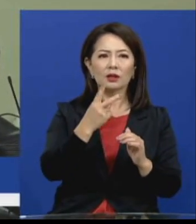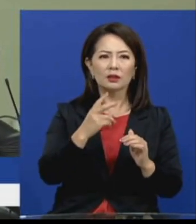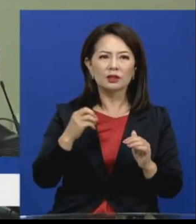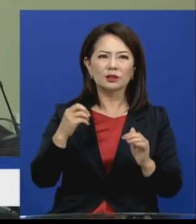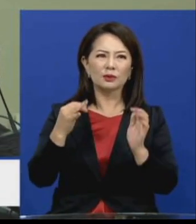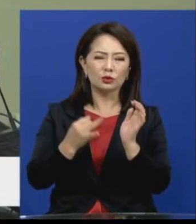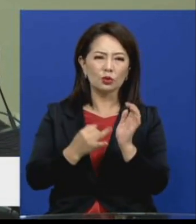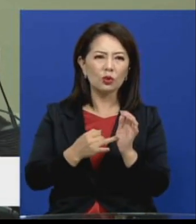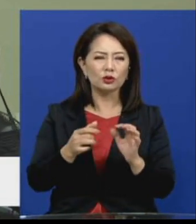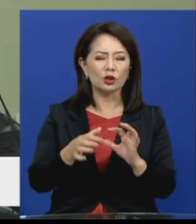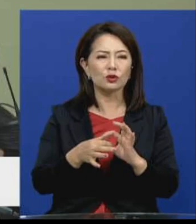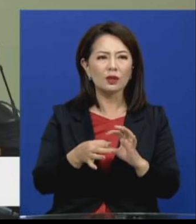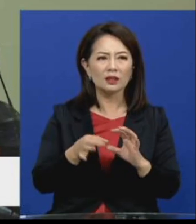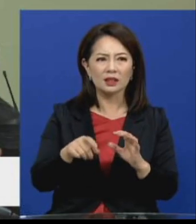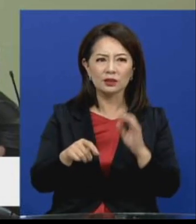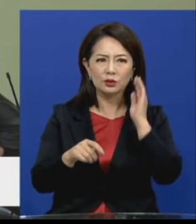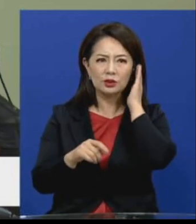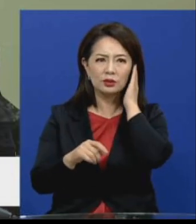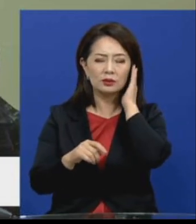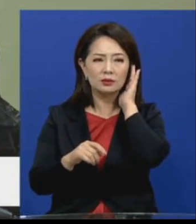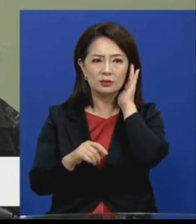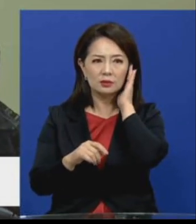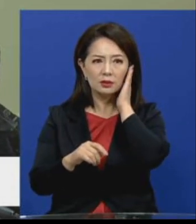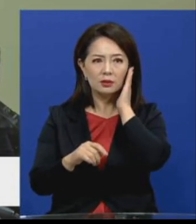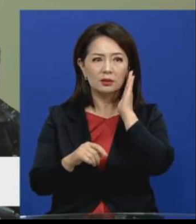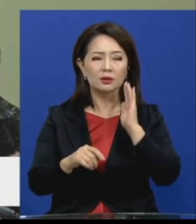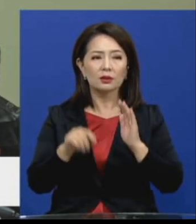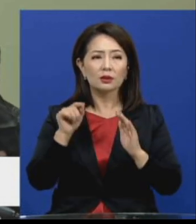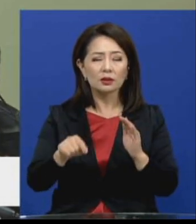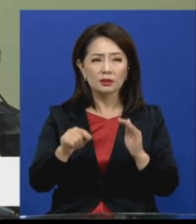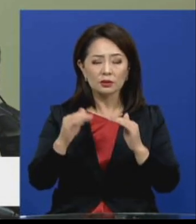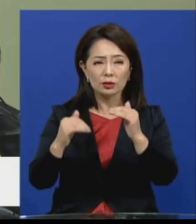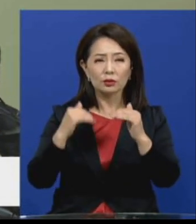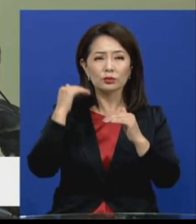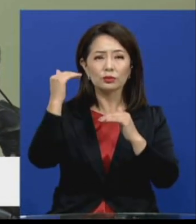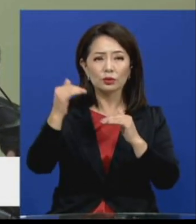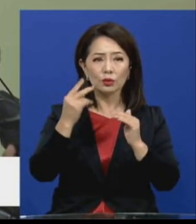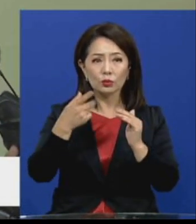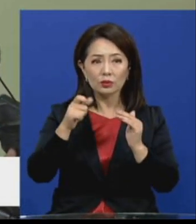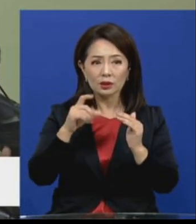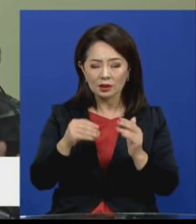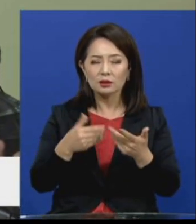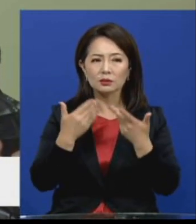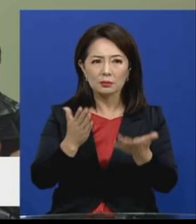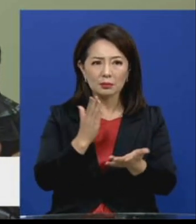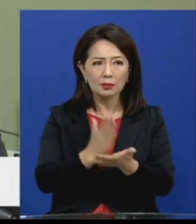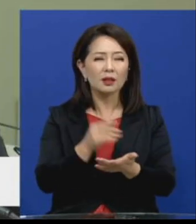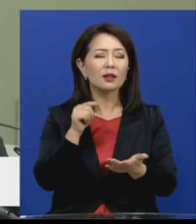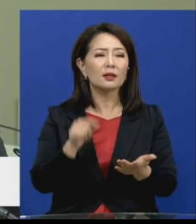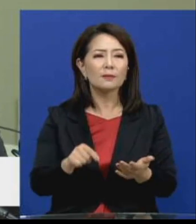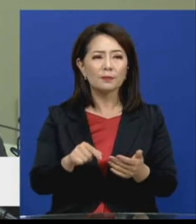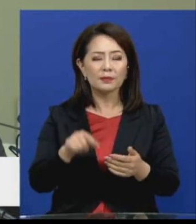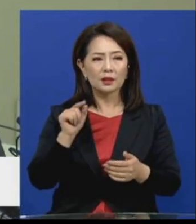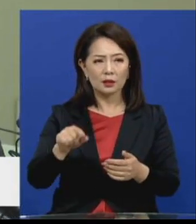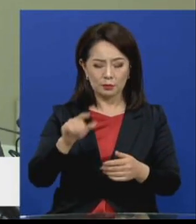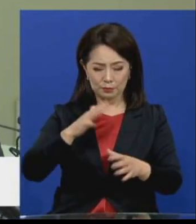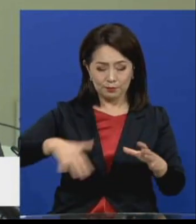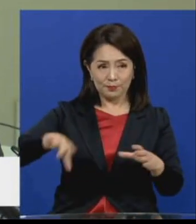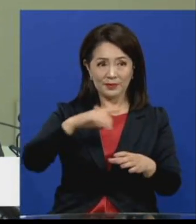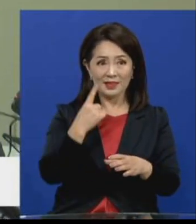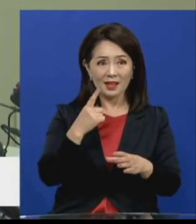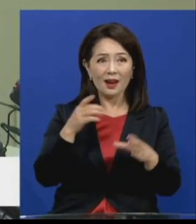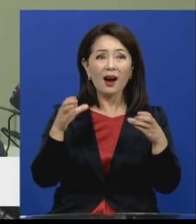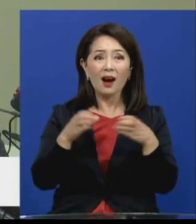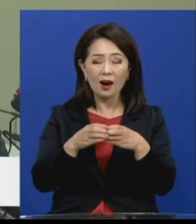2000 гаруй хүнтэй хамт олны маань хөдөлмөр зүтгэлийг өндрөр өнж ийм сайхан шагналд хүрч байгаа даа, баяртай байна. Үнэхээр энэ хамт